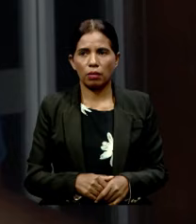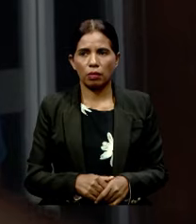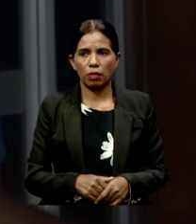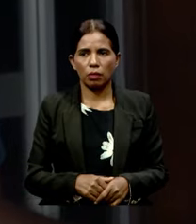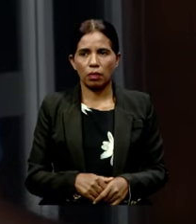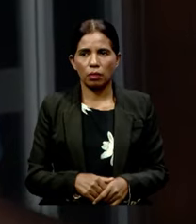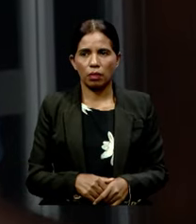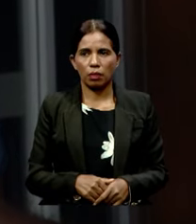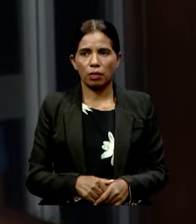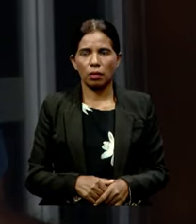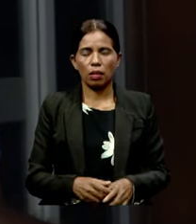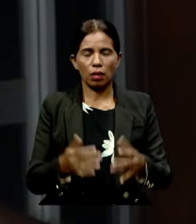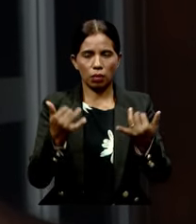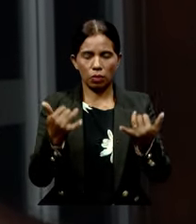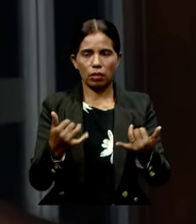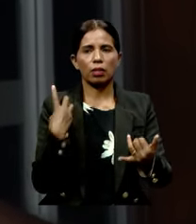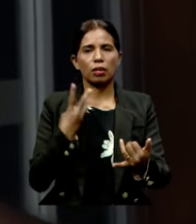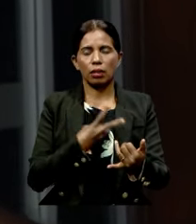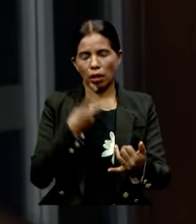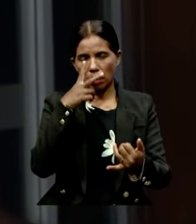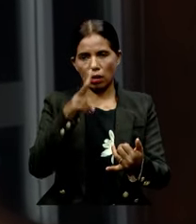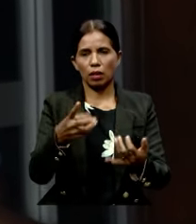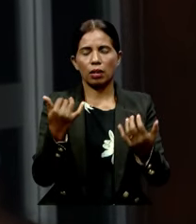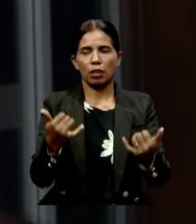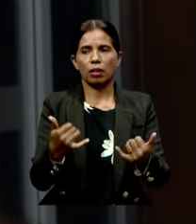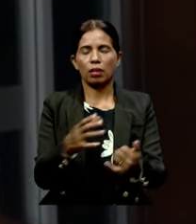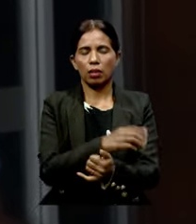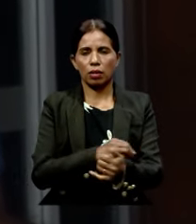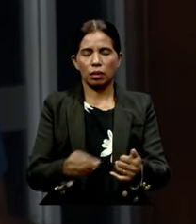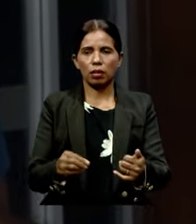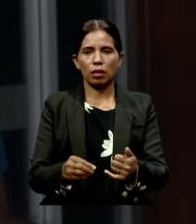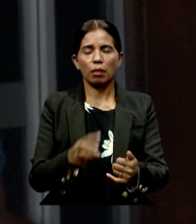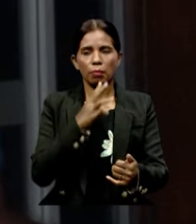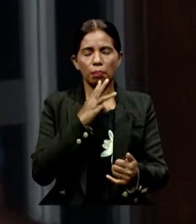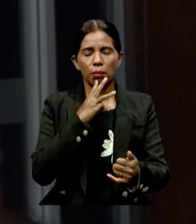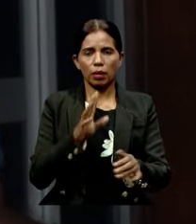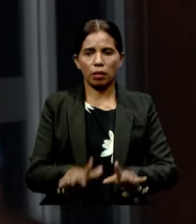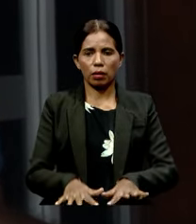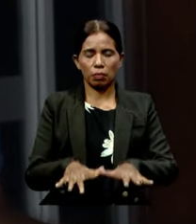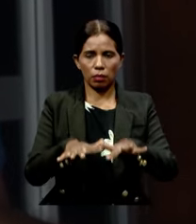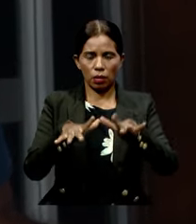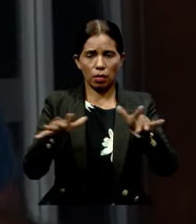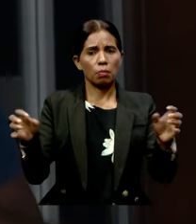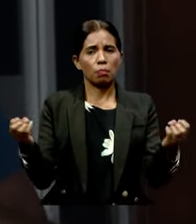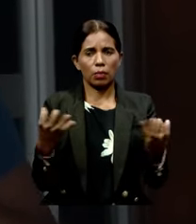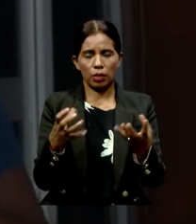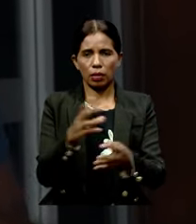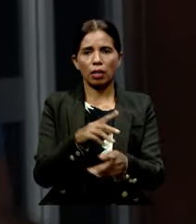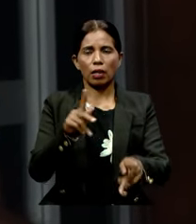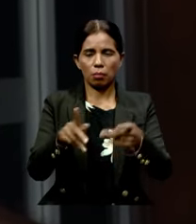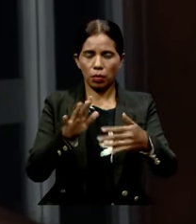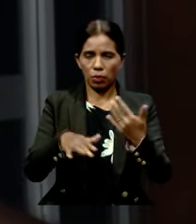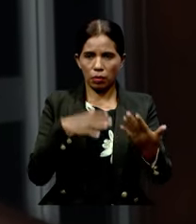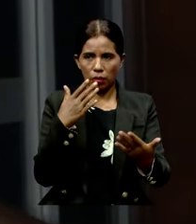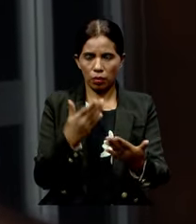normal, nih tabel nasa masih agora tarik ida nene itare na sai tua grave to mas mai be itane cleaner sira